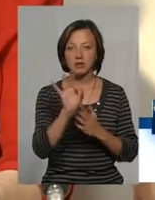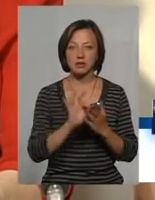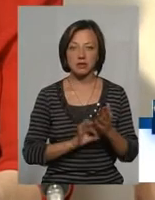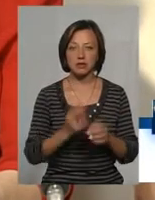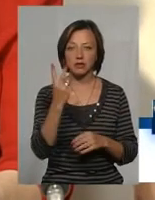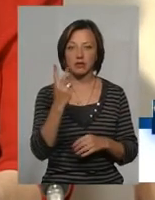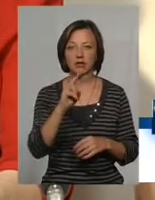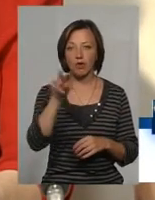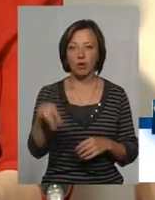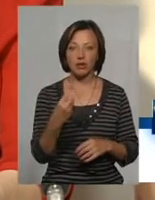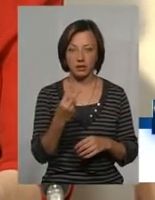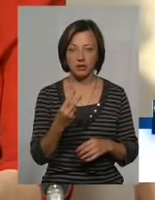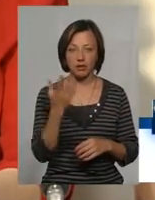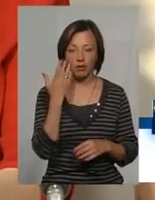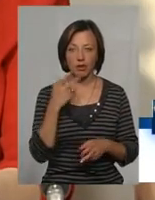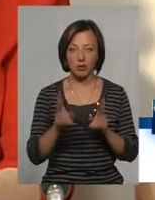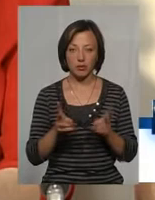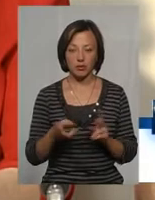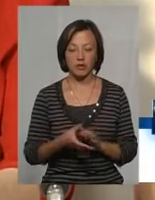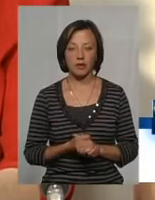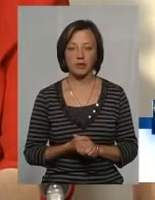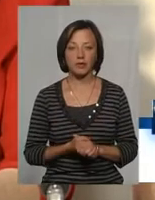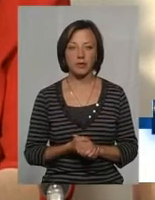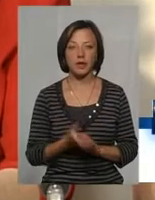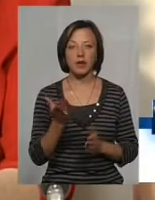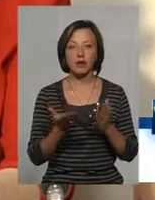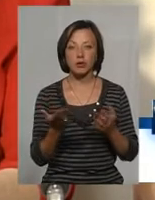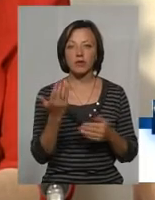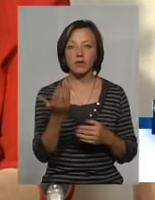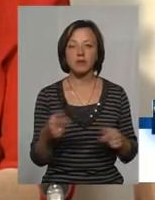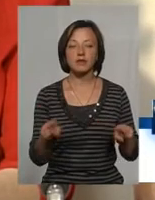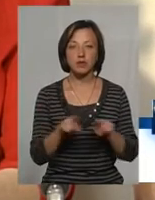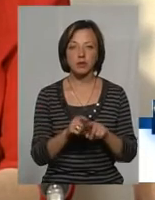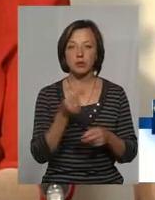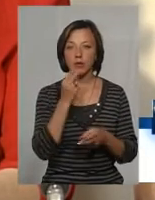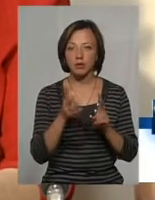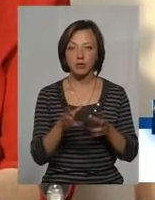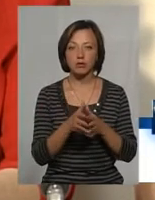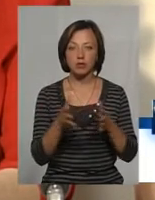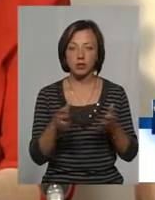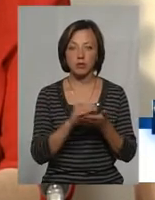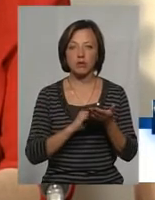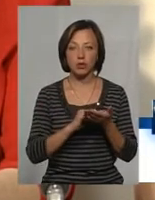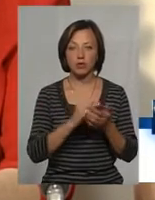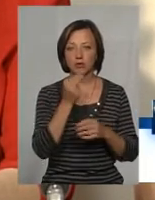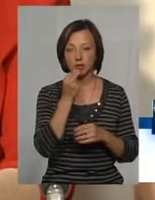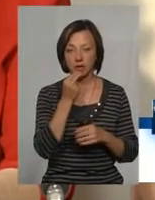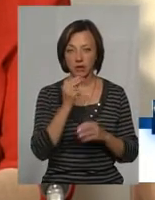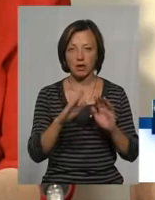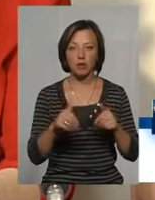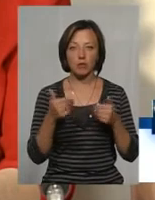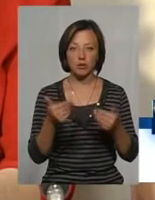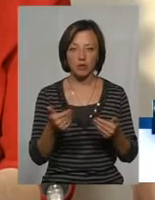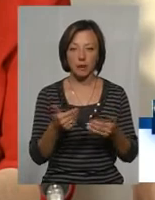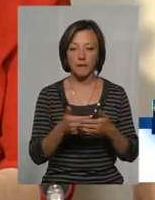впродовж 2 годин з часу її виготовлення. Якщо ви все ж таки приготували більше і її повторно вживаєте, то